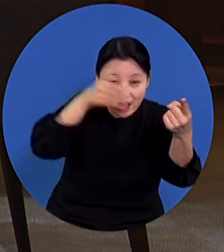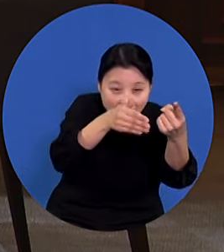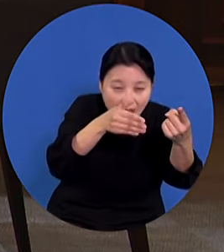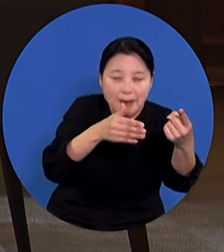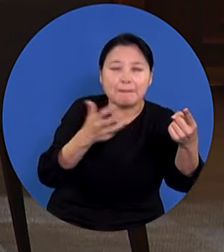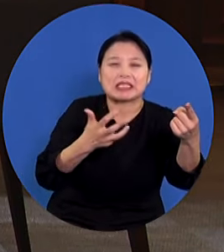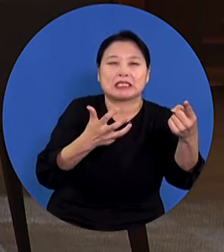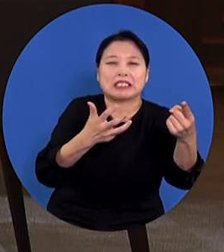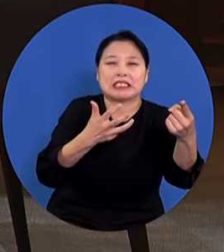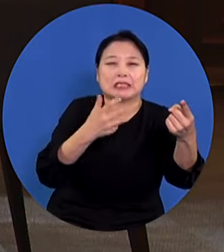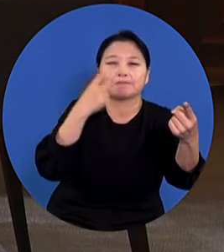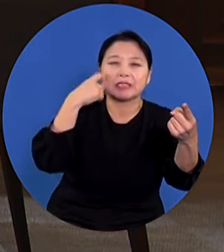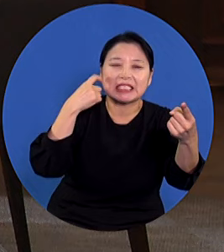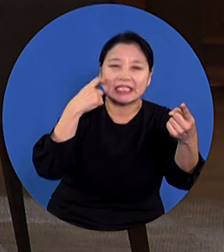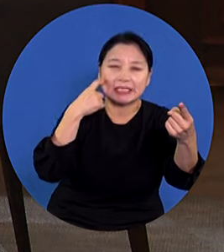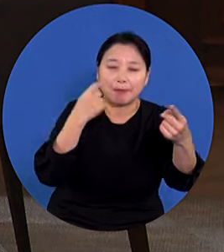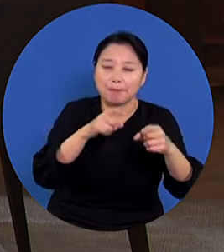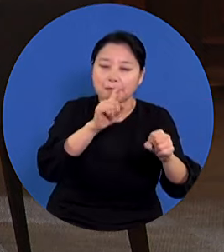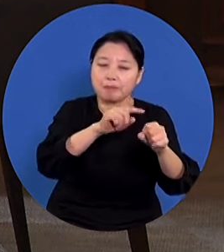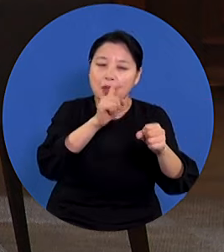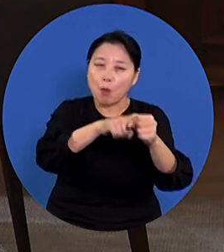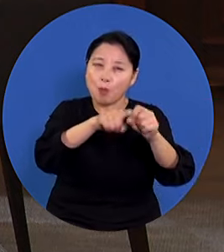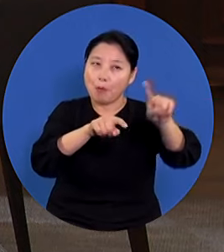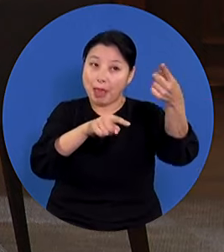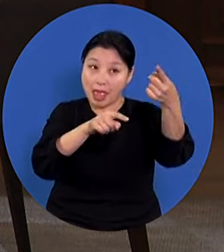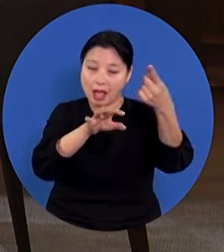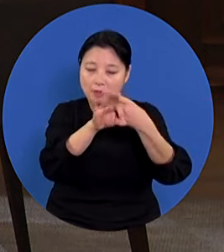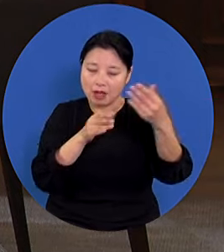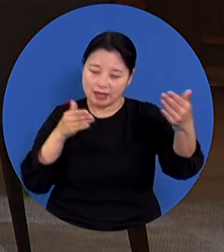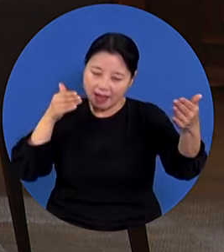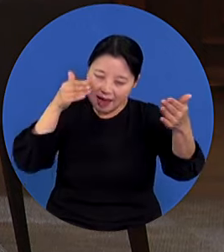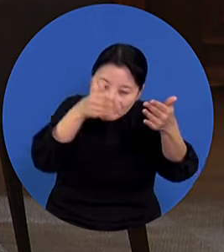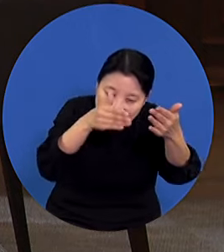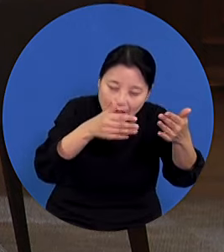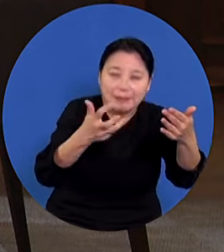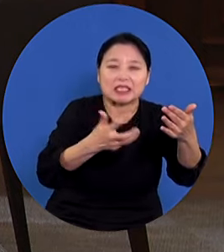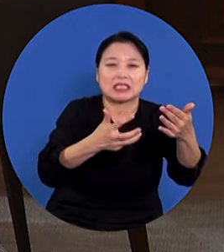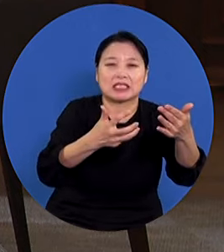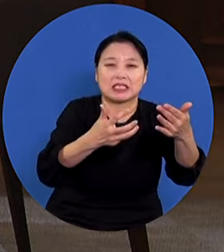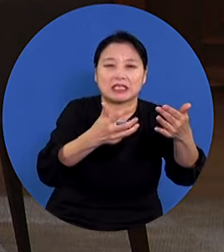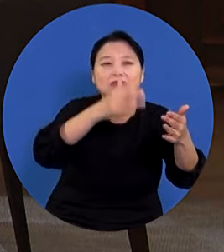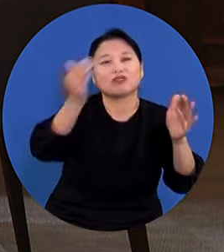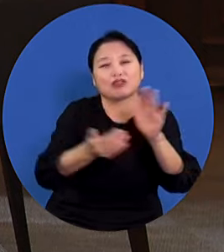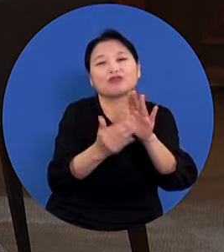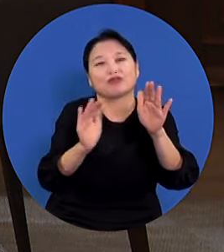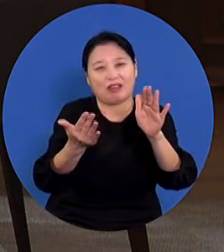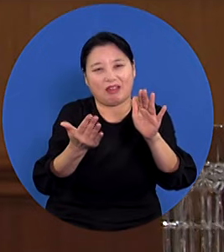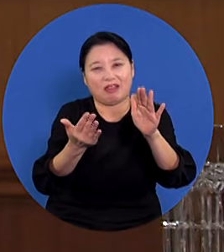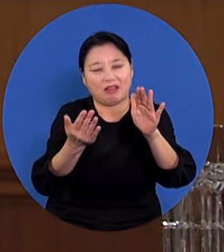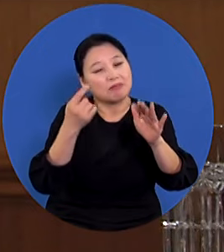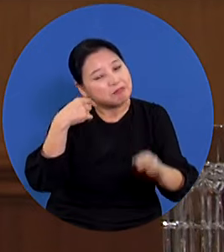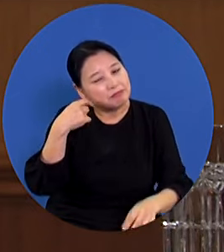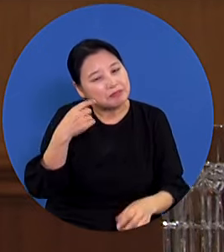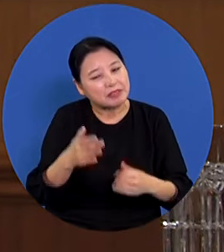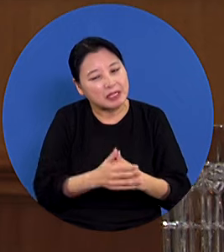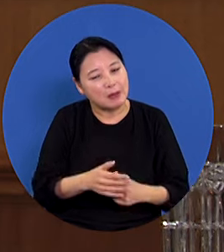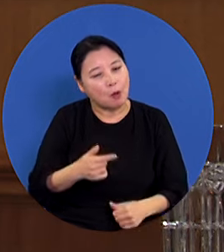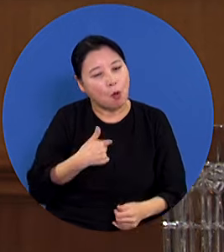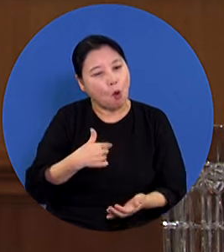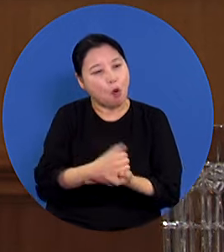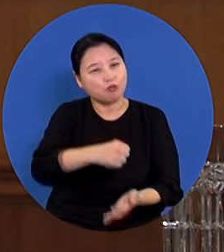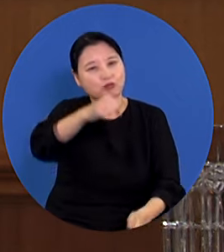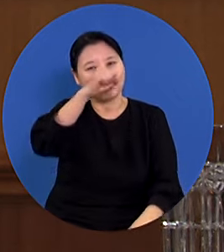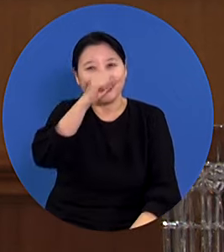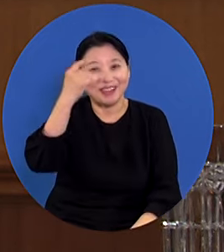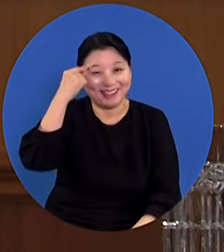그때 20대였는데 제 이게 대학생 20년대 내가 생각 아 나는 100으로 80 정도가 달성되는구나. 어 난 굉장히 운이